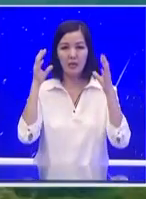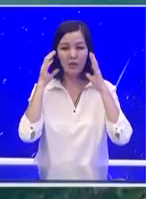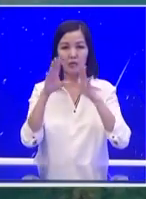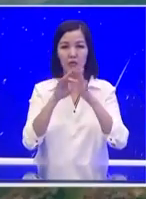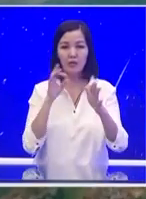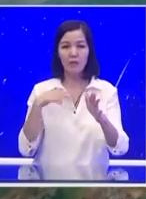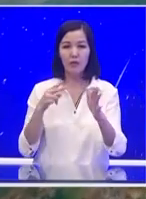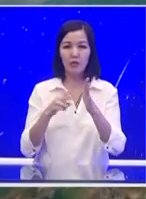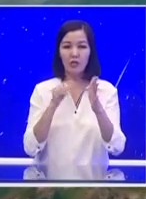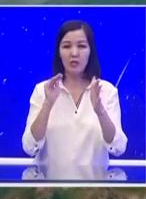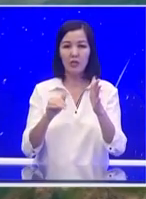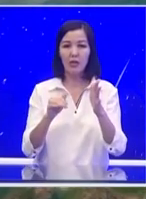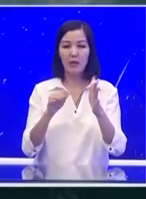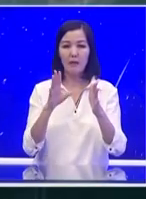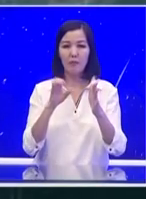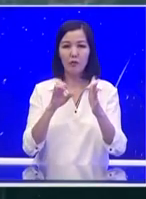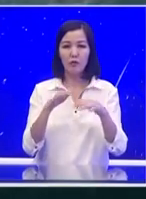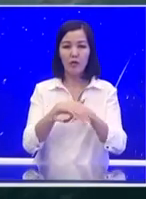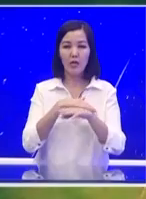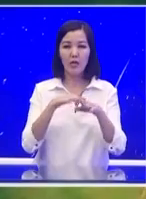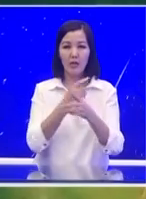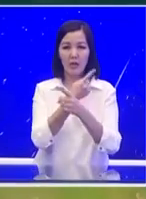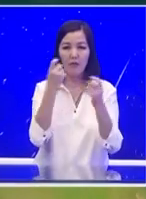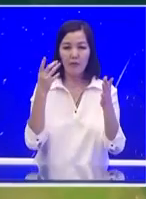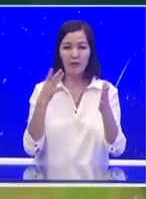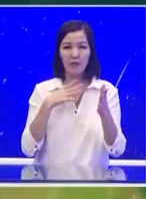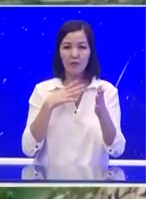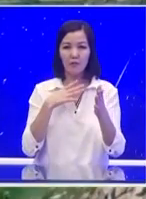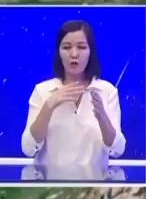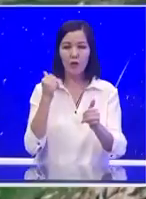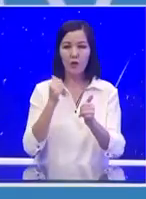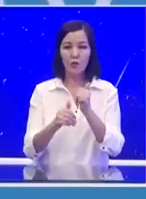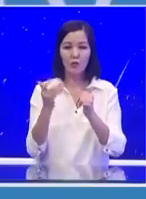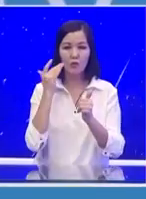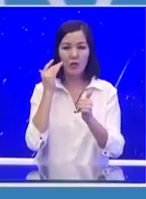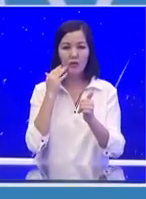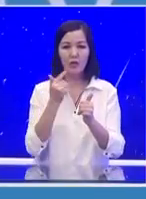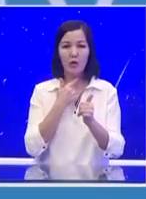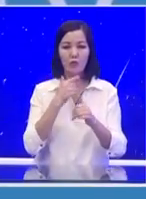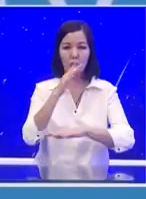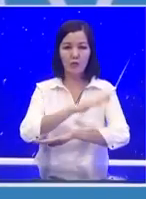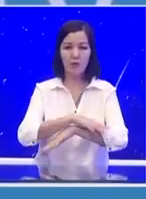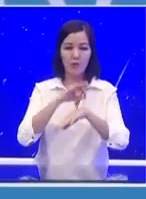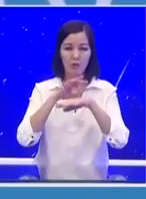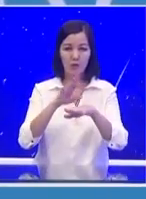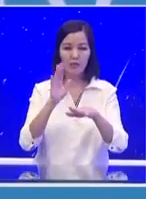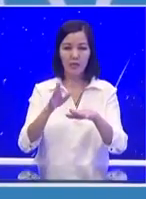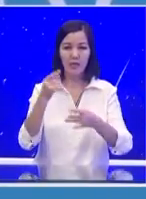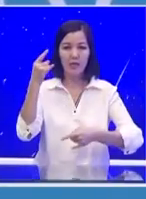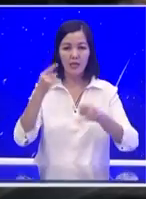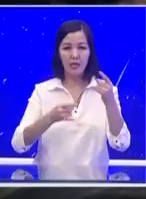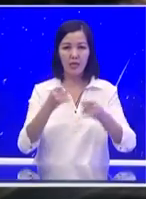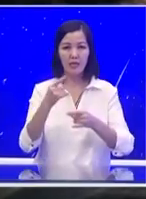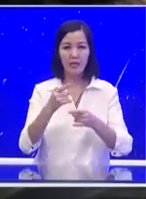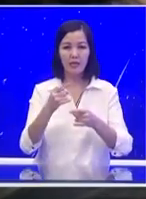Елдегі 7500-нан аса елді мекенге хабар таратып отырған үн жарияда күнделікті аудио сабақ оқытылады. Жоғарыда айтқан телеарналардағы